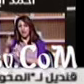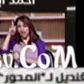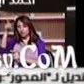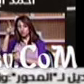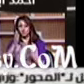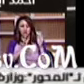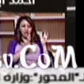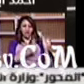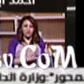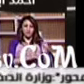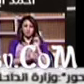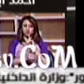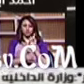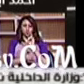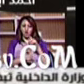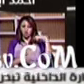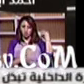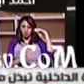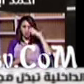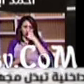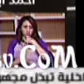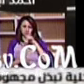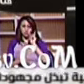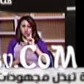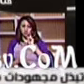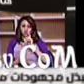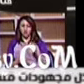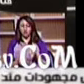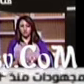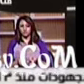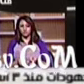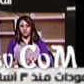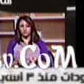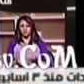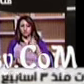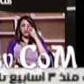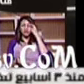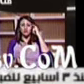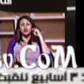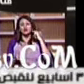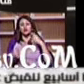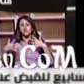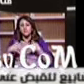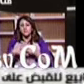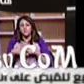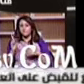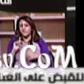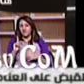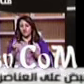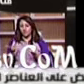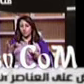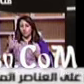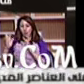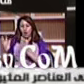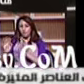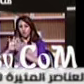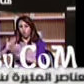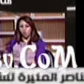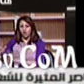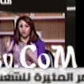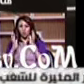مليونيه و فدي اكبر مشكله ان الشعب مش متوحد روح 25 يناير مش موجوده فالنهار انت النهارده عشان تقدر توصل لصوت